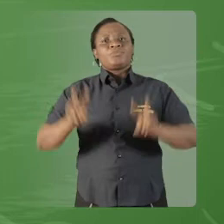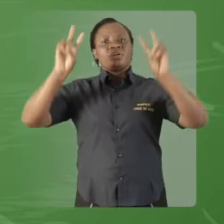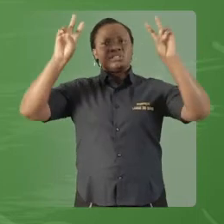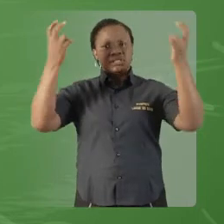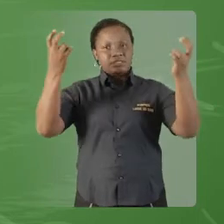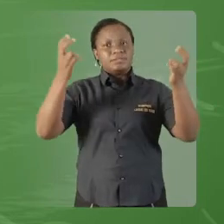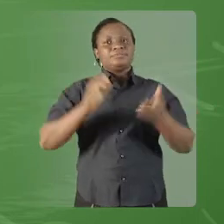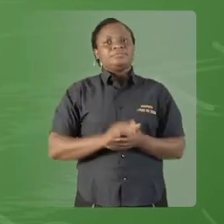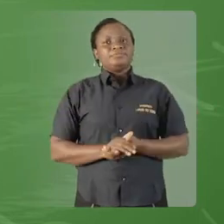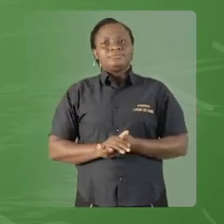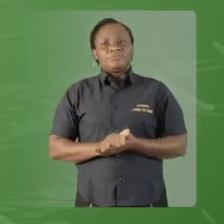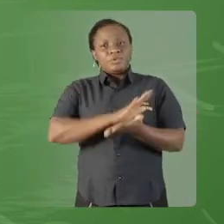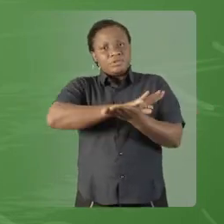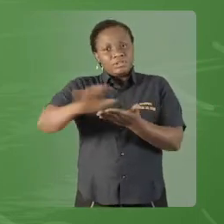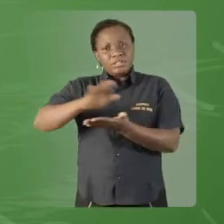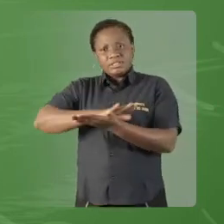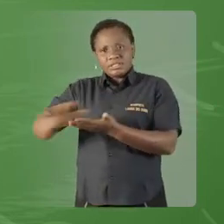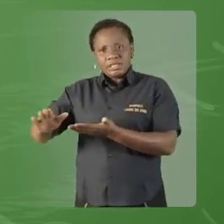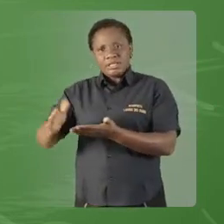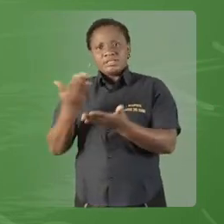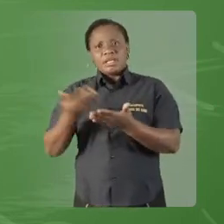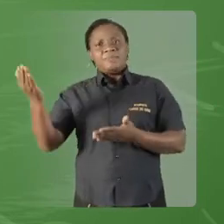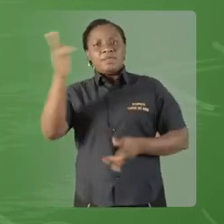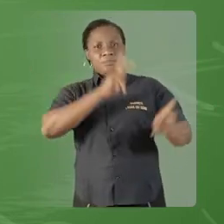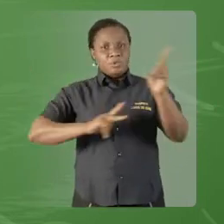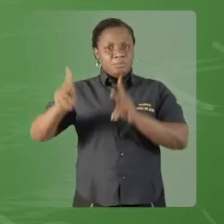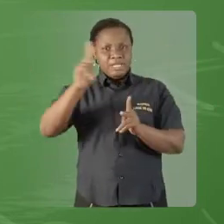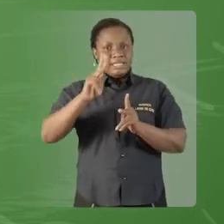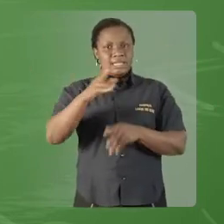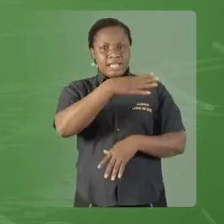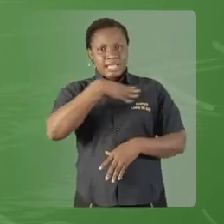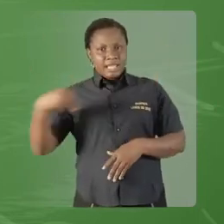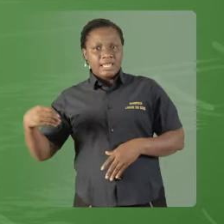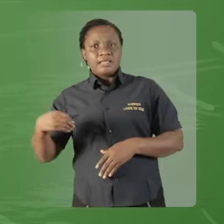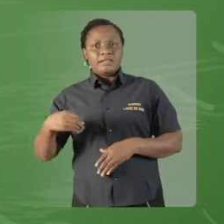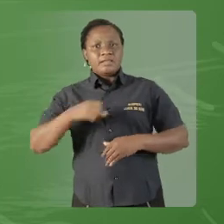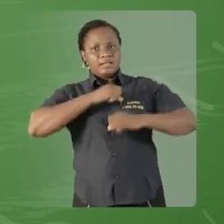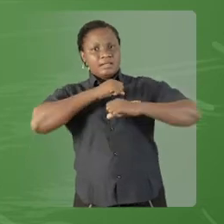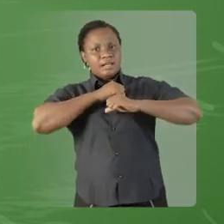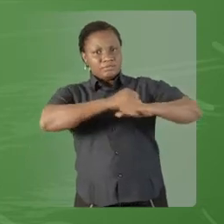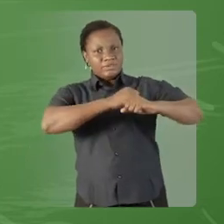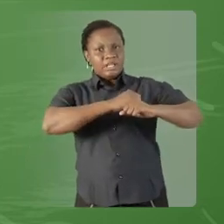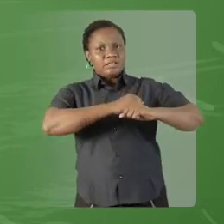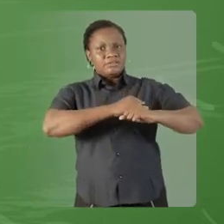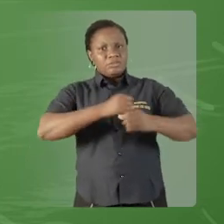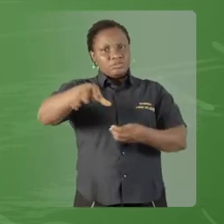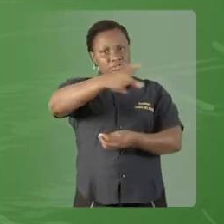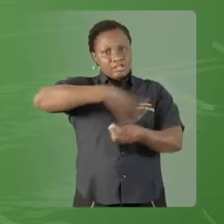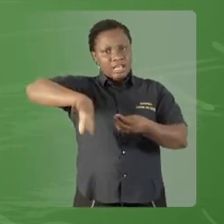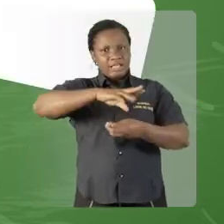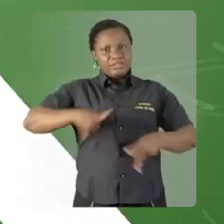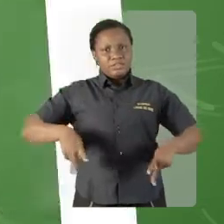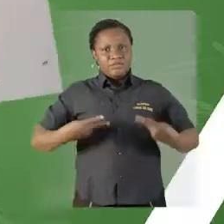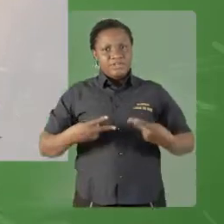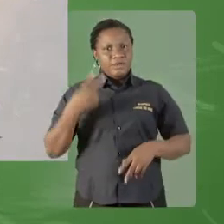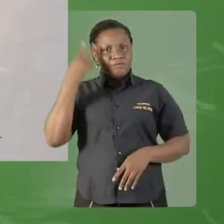notre leçon, l'entretien des équipements publics et la préservation du cadre de vie.